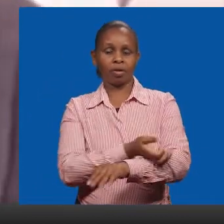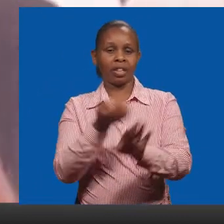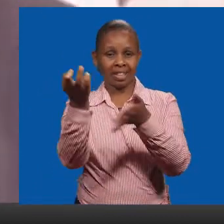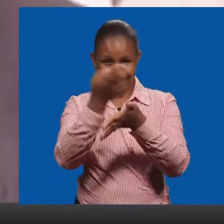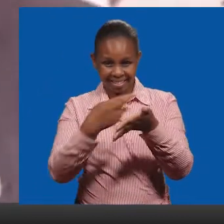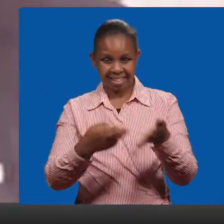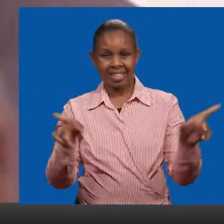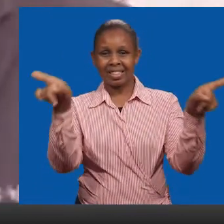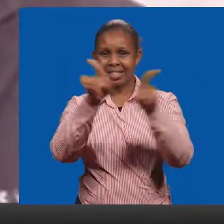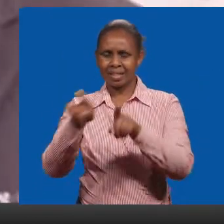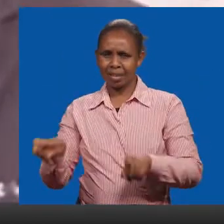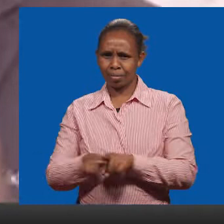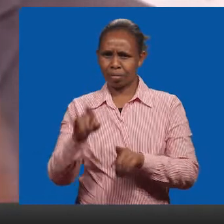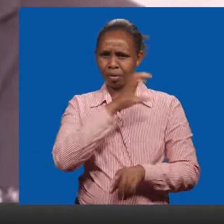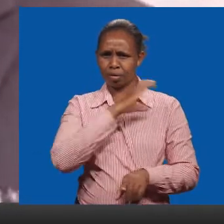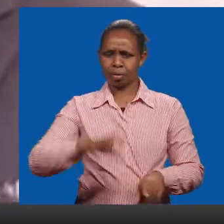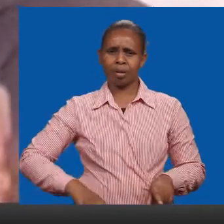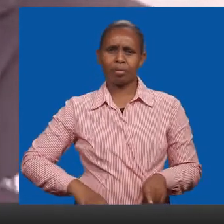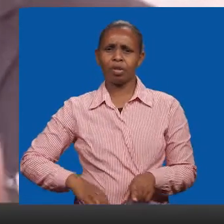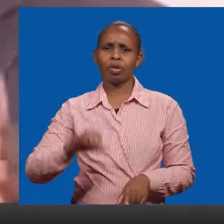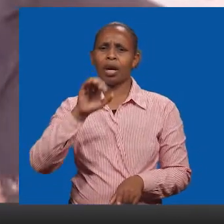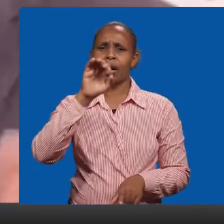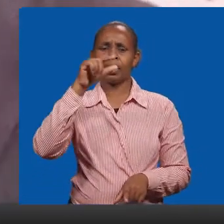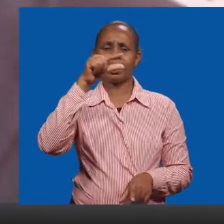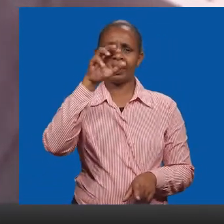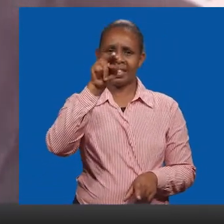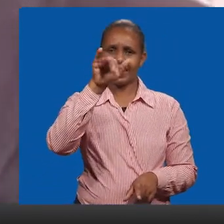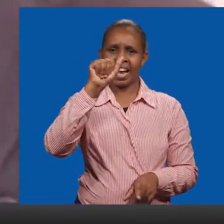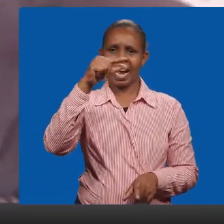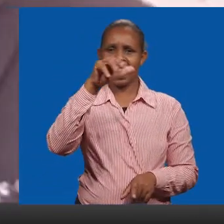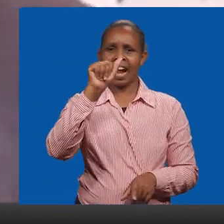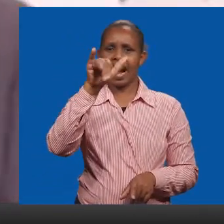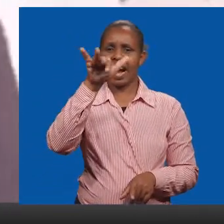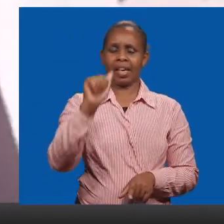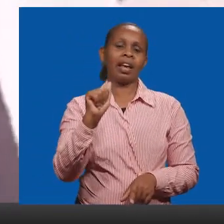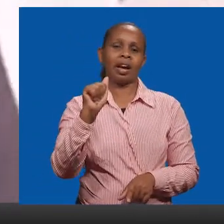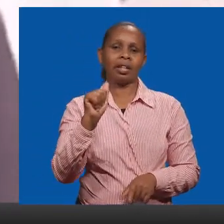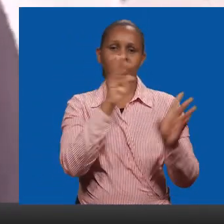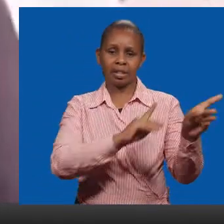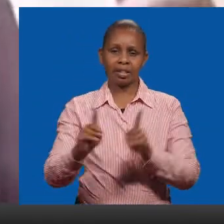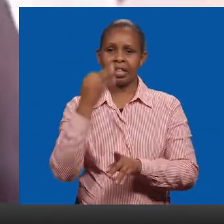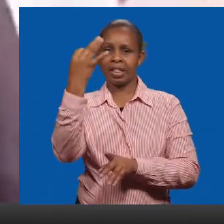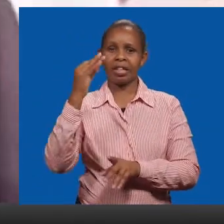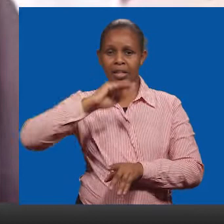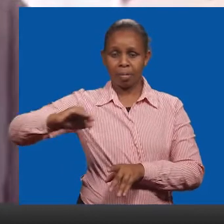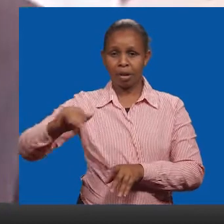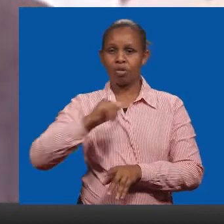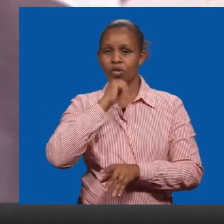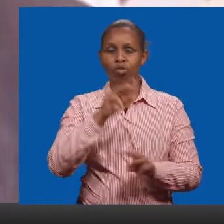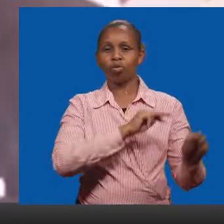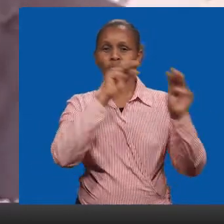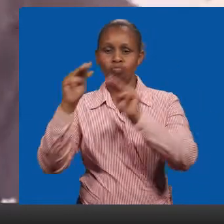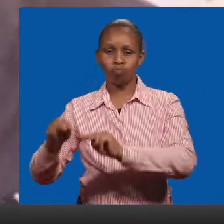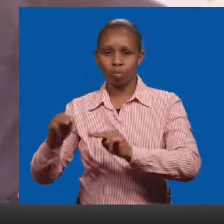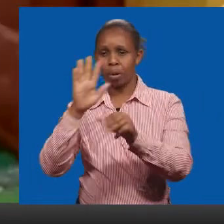effort. Please resign like the commissioner Nyangaya did. Wale watatu wamebaki. Ili tusipeleke nchi yetu kwa